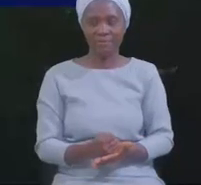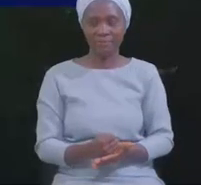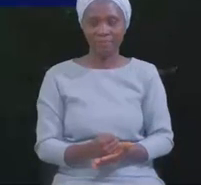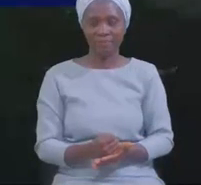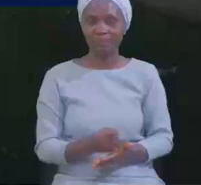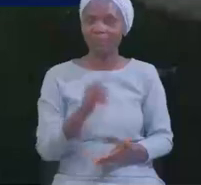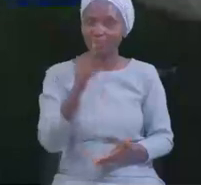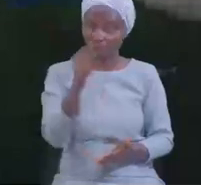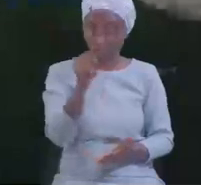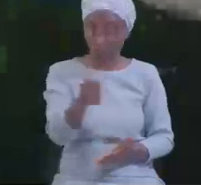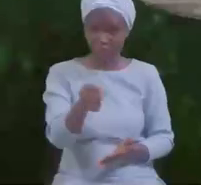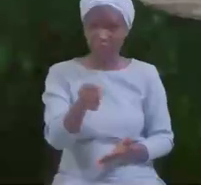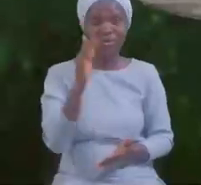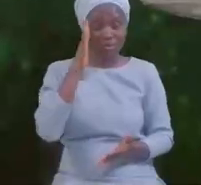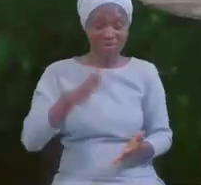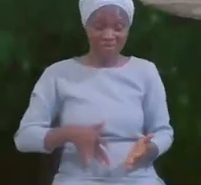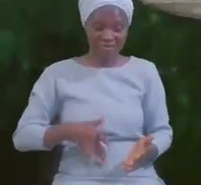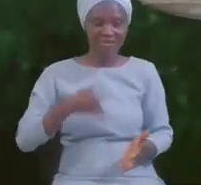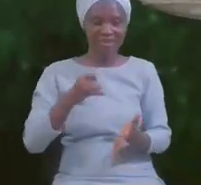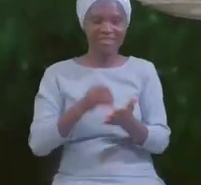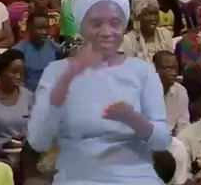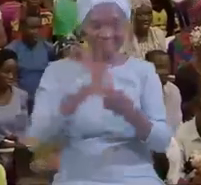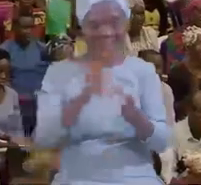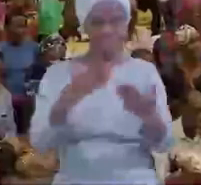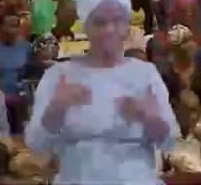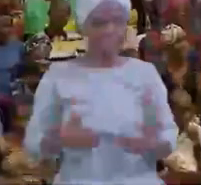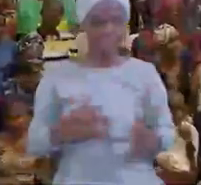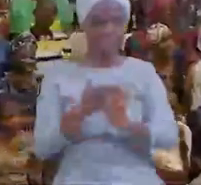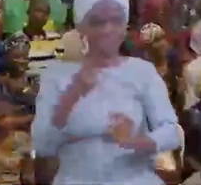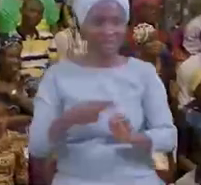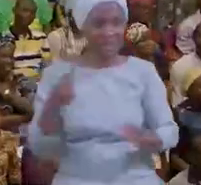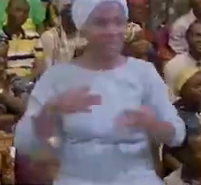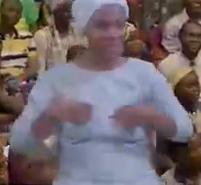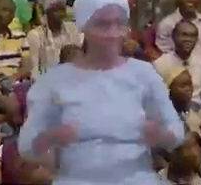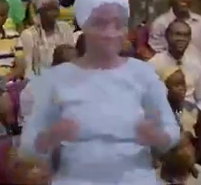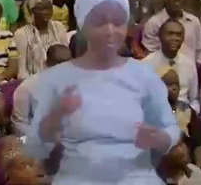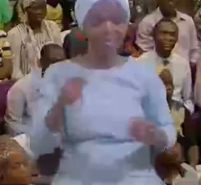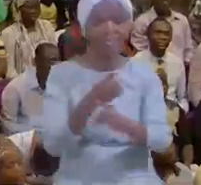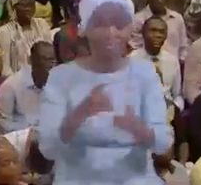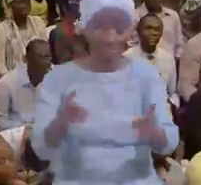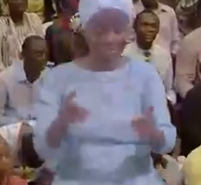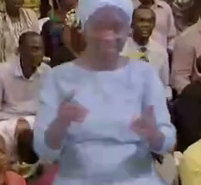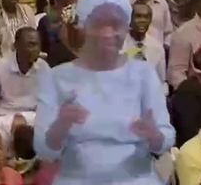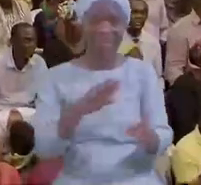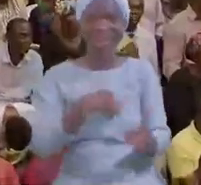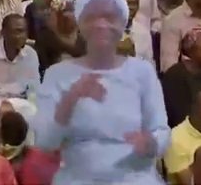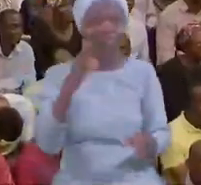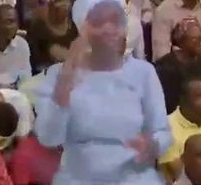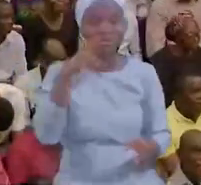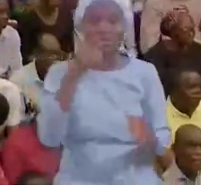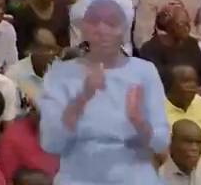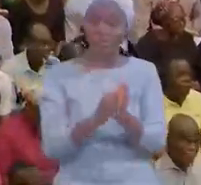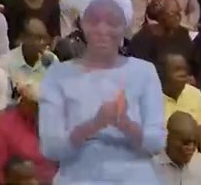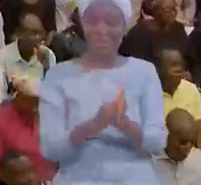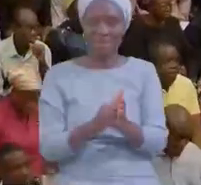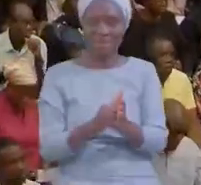Vous allez le sentir dans votre corps, la guérison, la délivrance, et vous dites, vous direz,